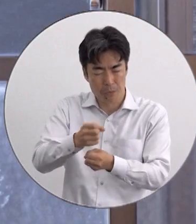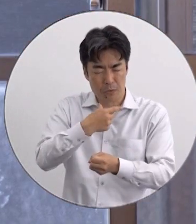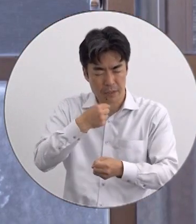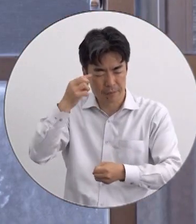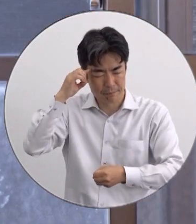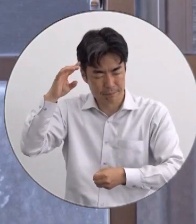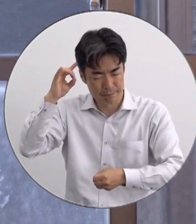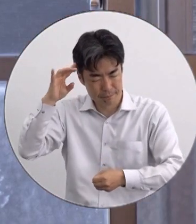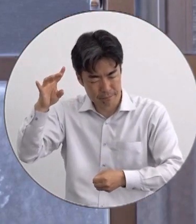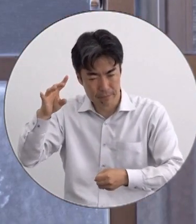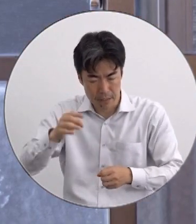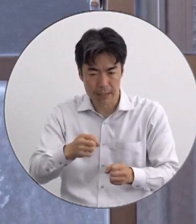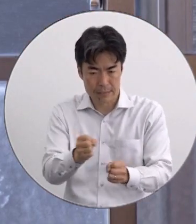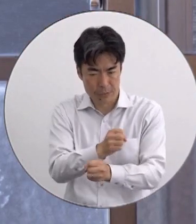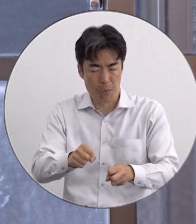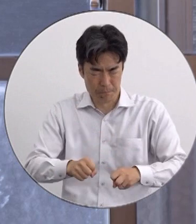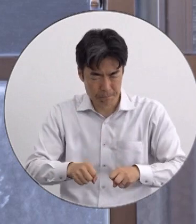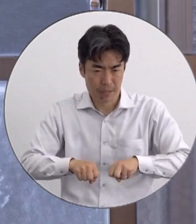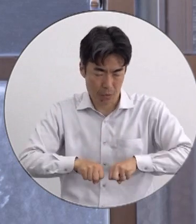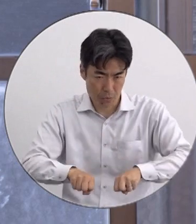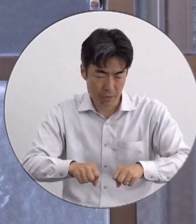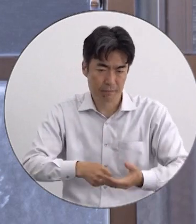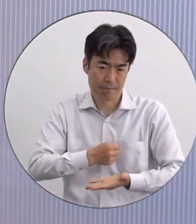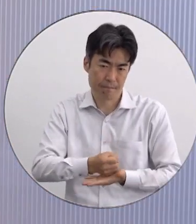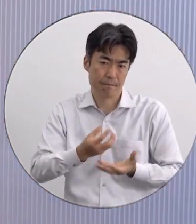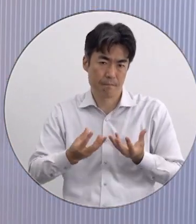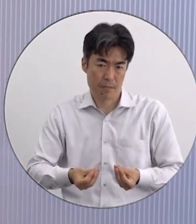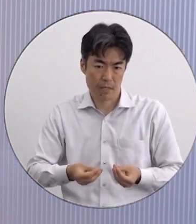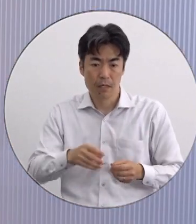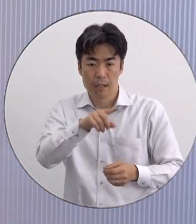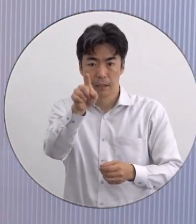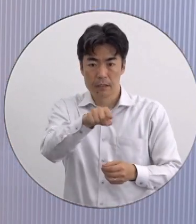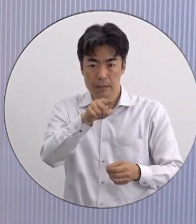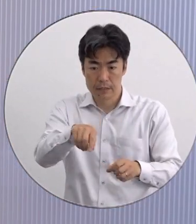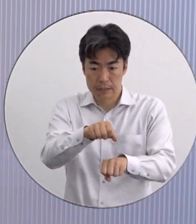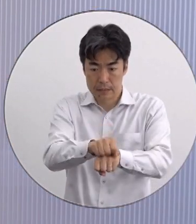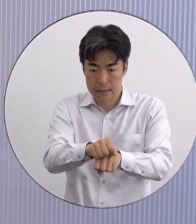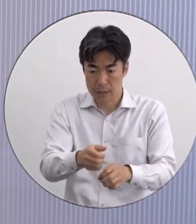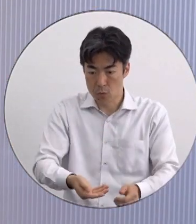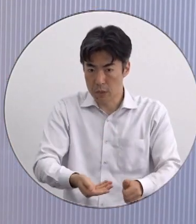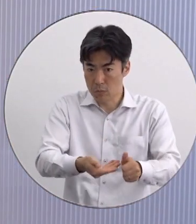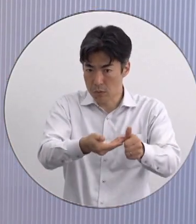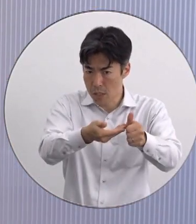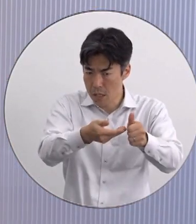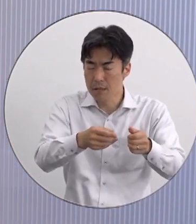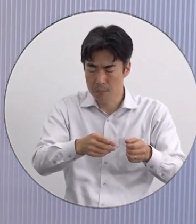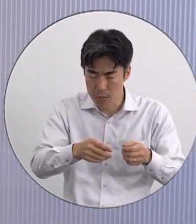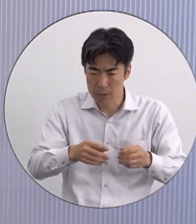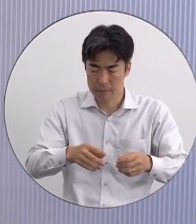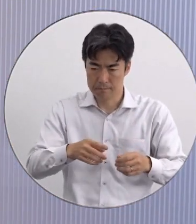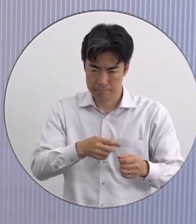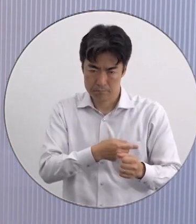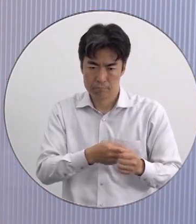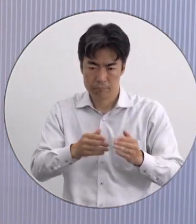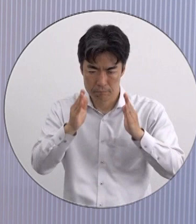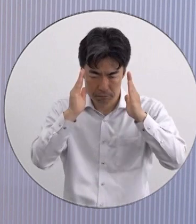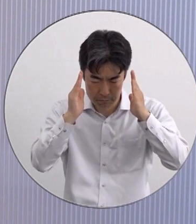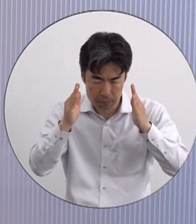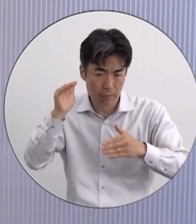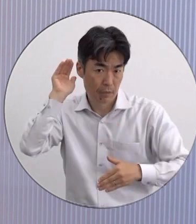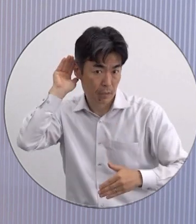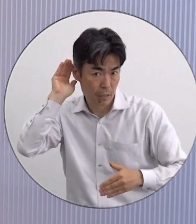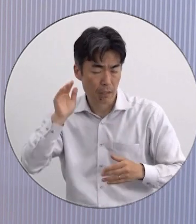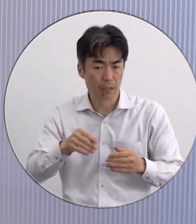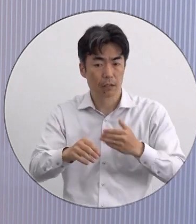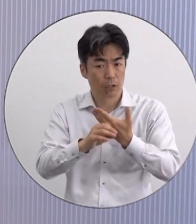ていうことでいろいろ事業を始めました。 人材育成事業にも力を入れていると伺ったんですが、どんな